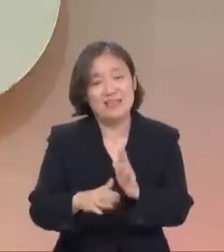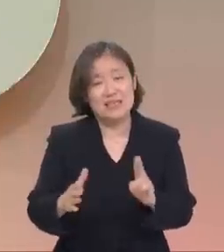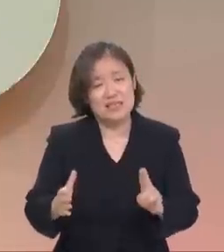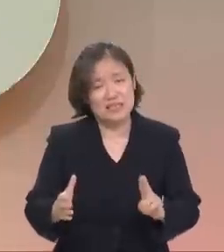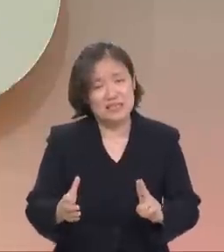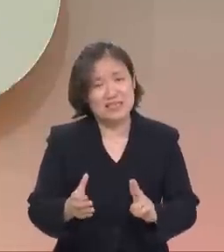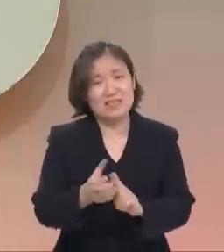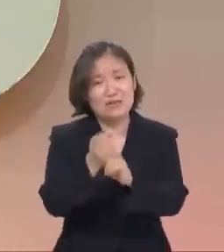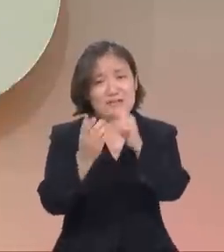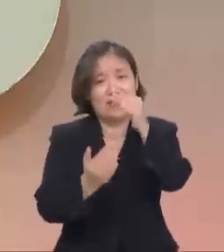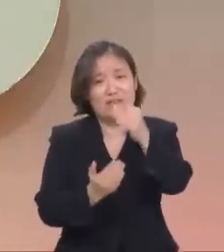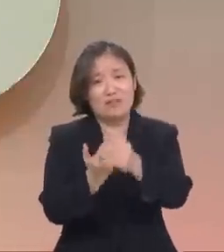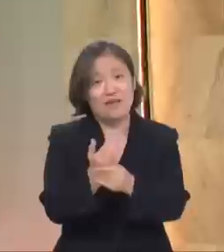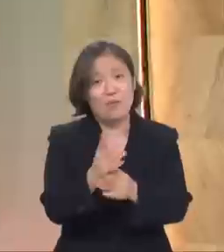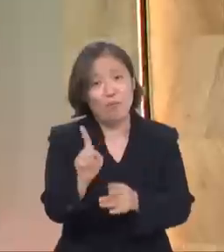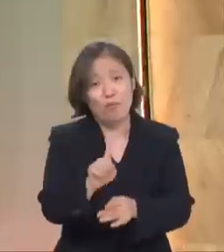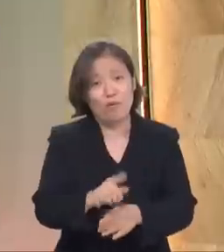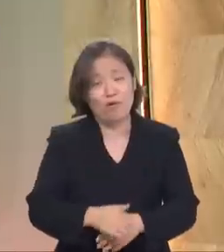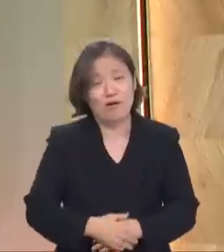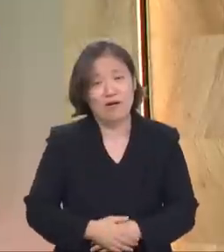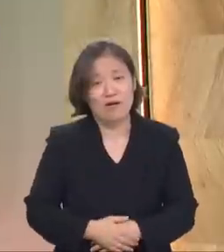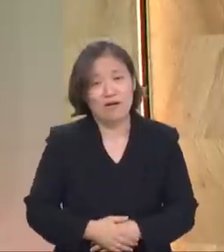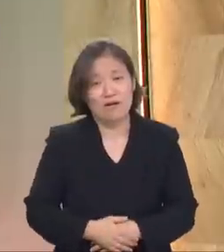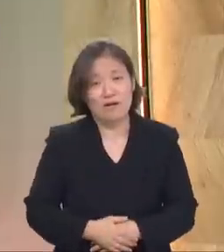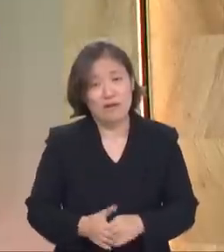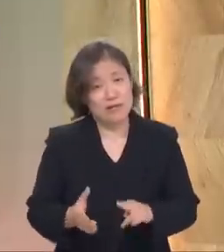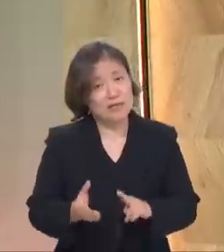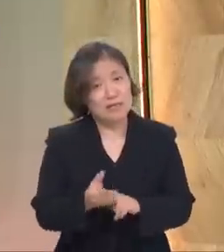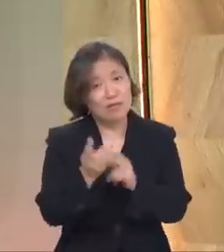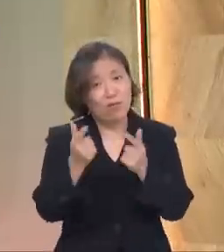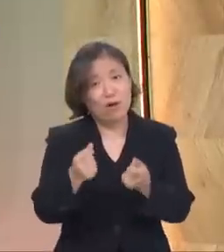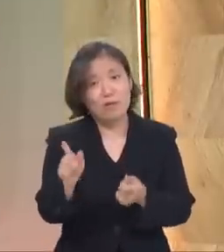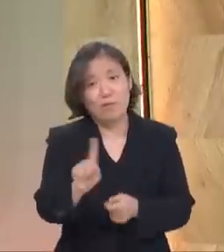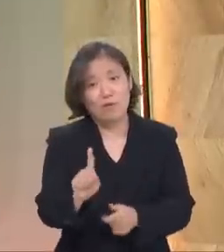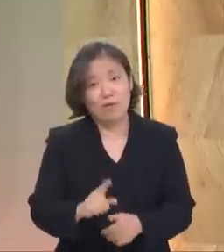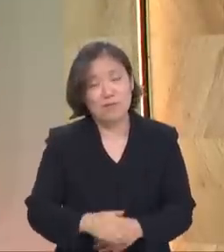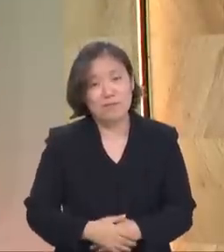기적이 일어납니다 이게 바로 기적이겠죠